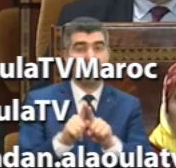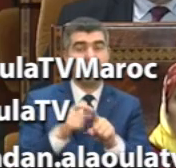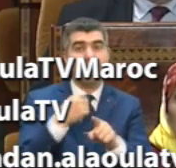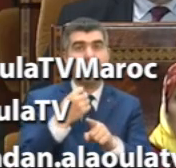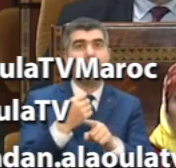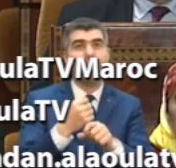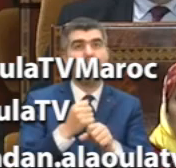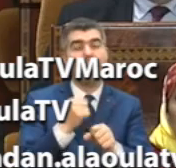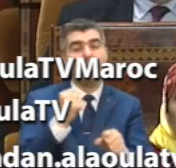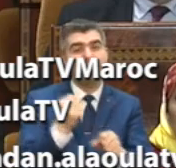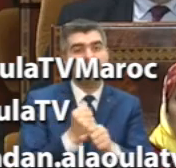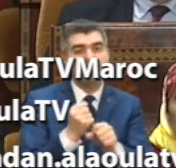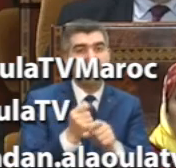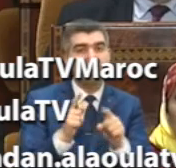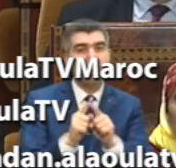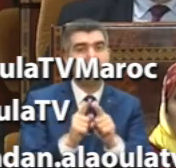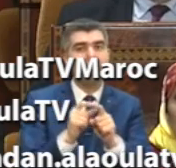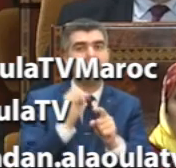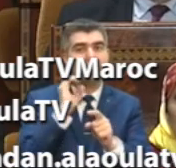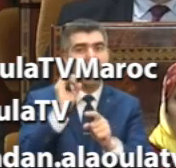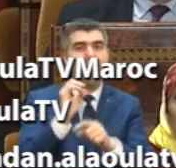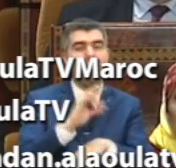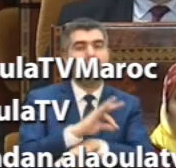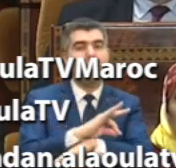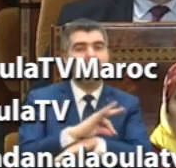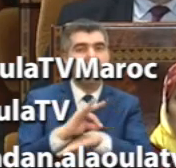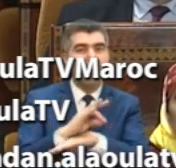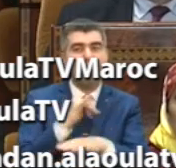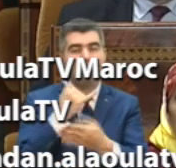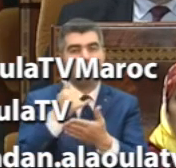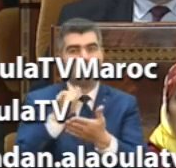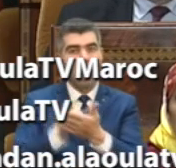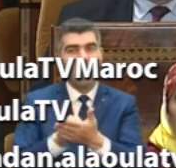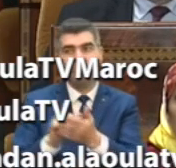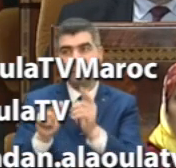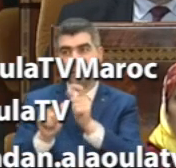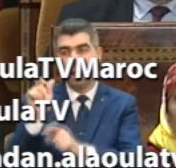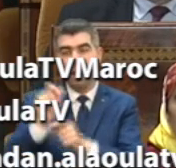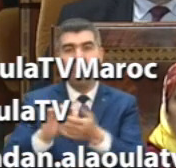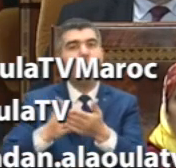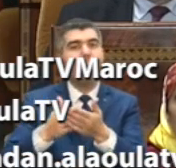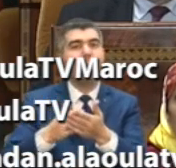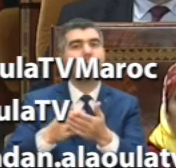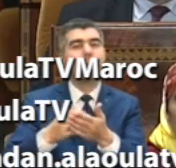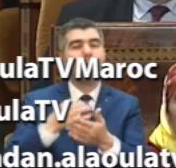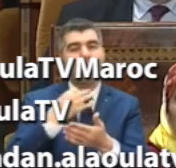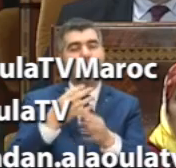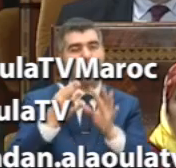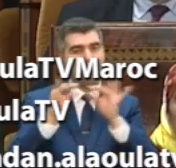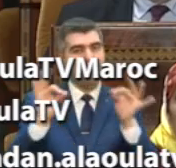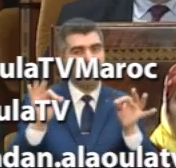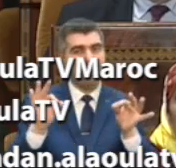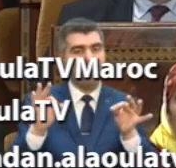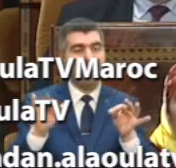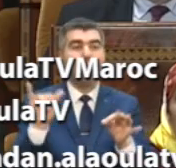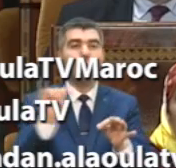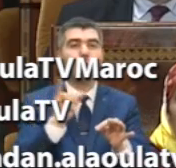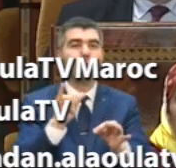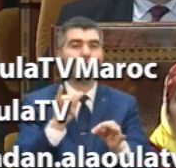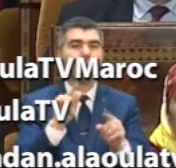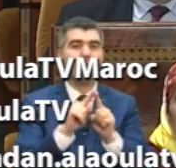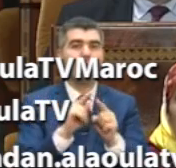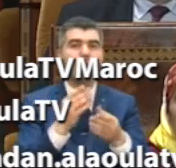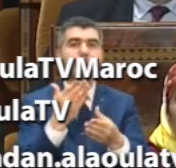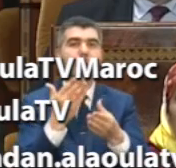ويد عاملة مجربة ذات خبرة؟ ملي كنطرح هذا الشيء كله هذا يقودنا إلى البحث عن المسؤوليات، والبحث